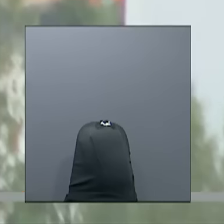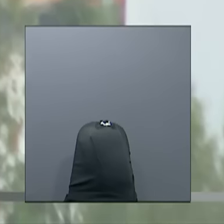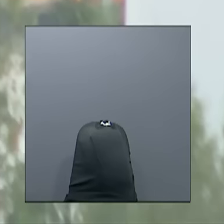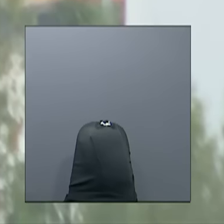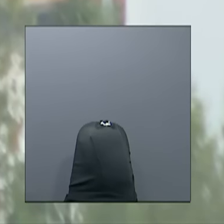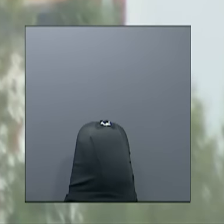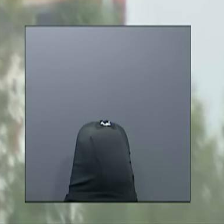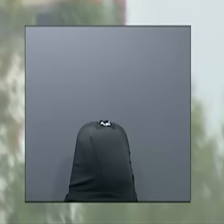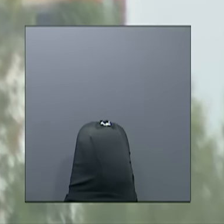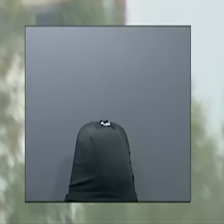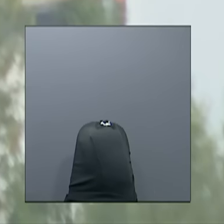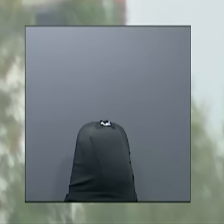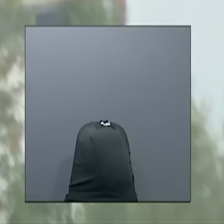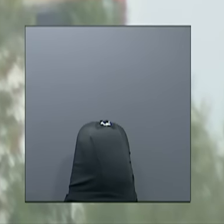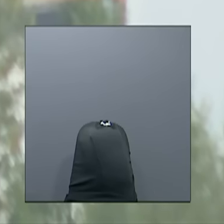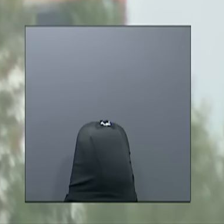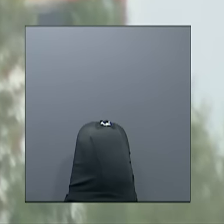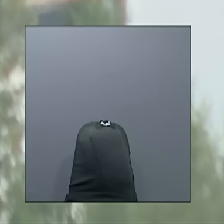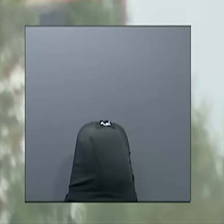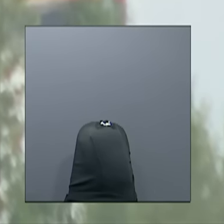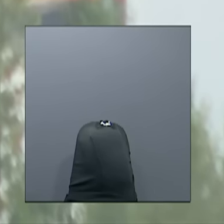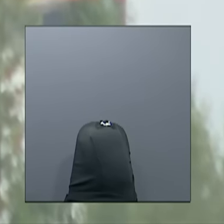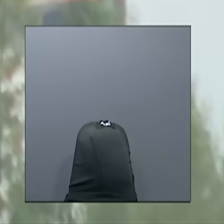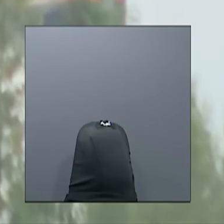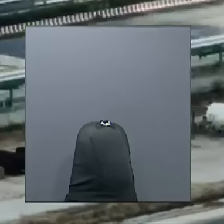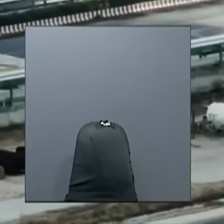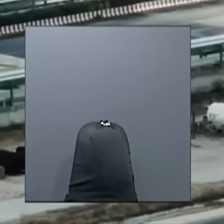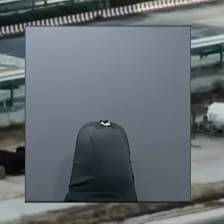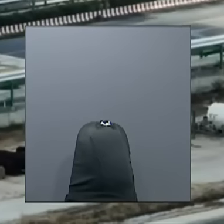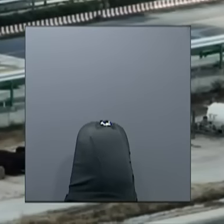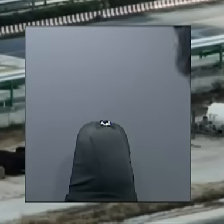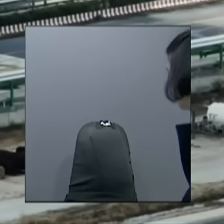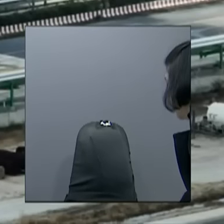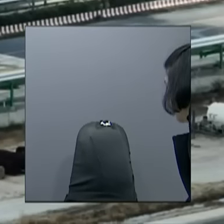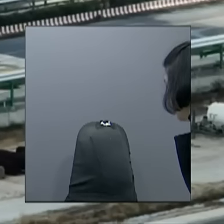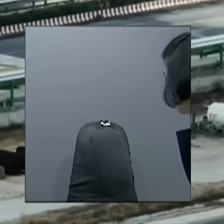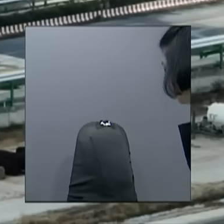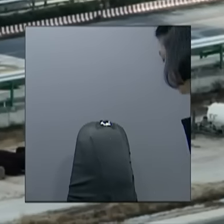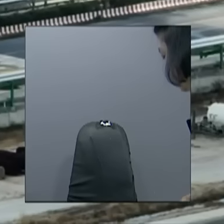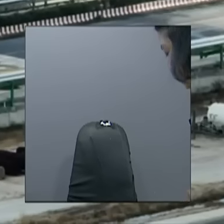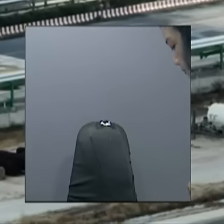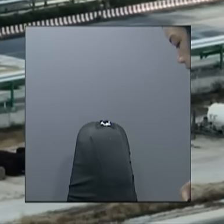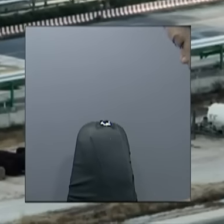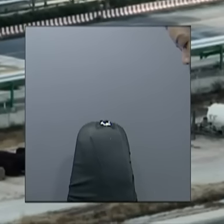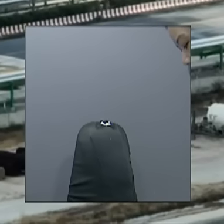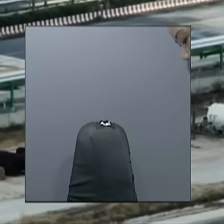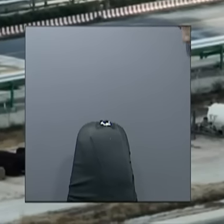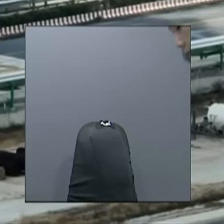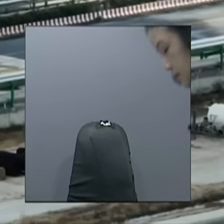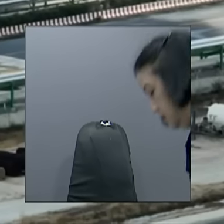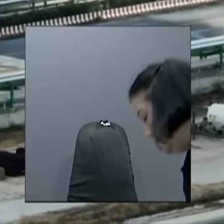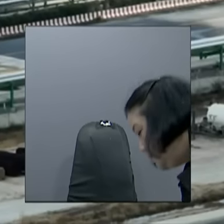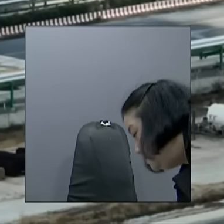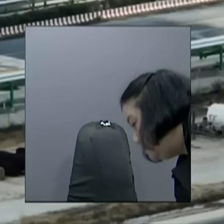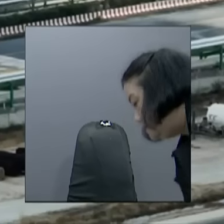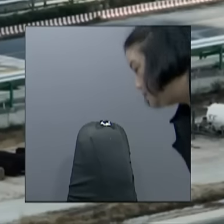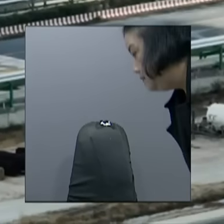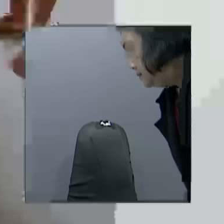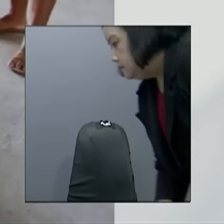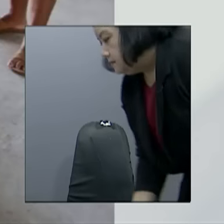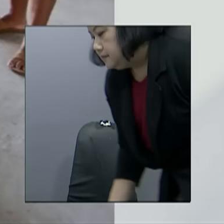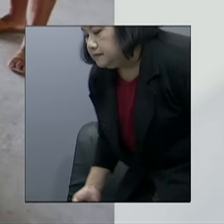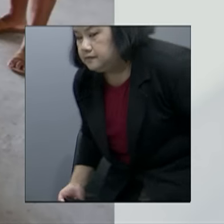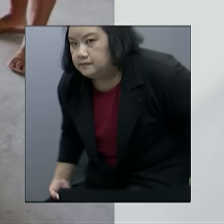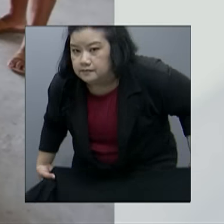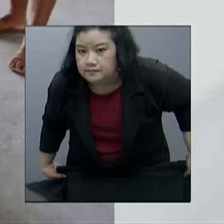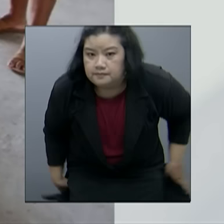C9Plusของบริษัทมาตรพุแทงคเทิอจำกัดตั้งอยู่ที่ท่าเรืออุตสาหกรรมมาตรพุทจังหวัดระยองครับโดยหลังเกิด